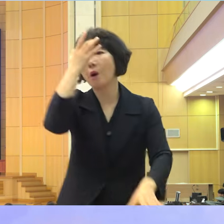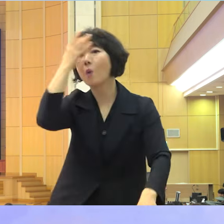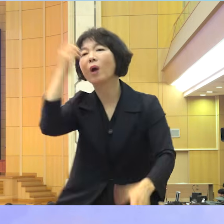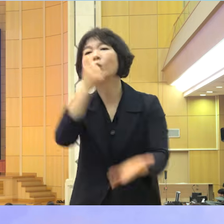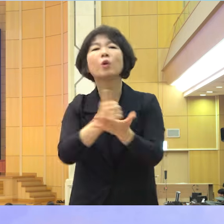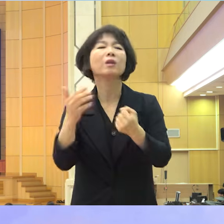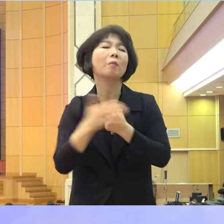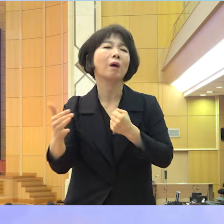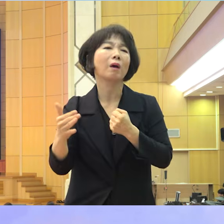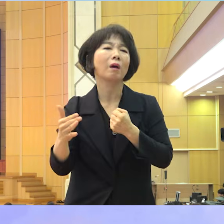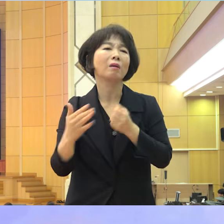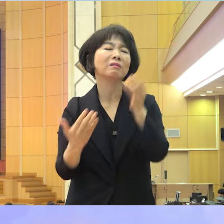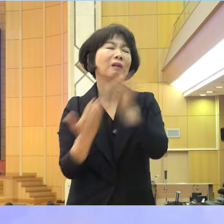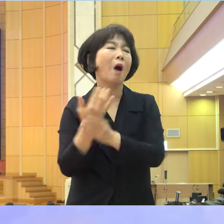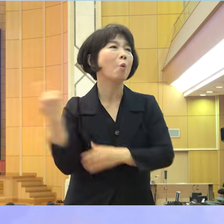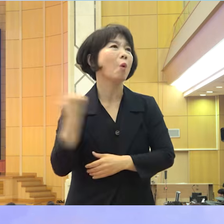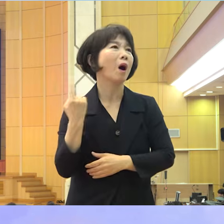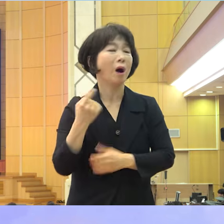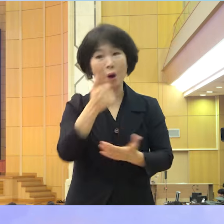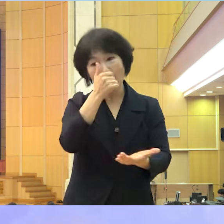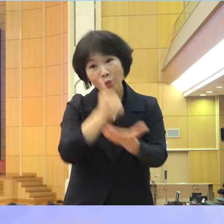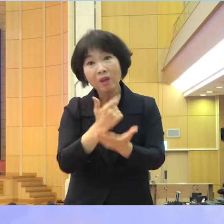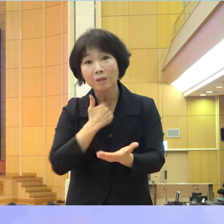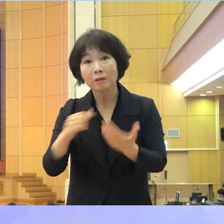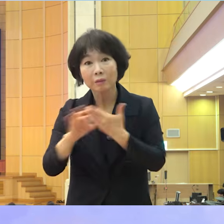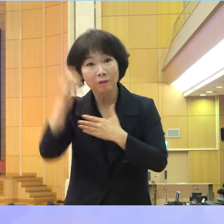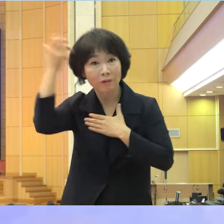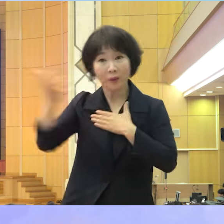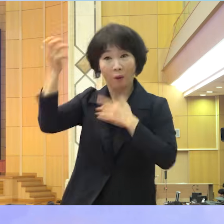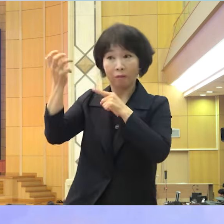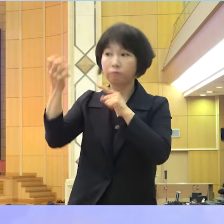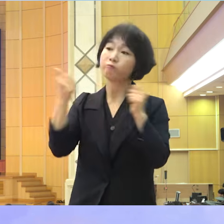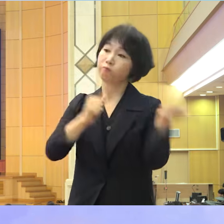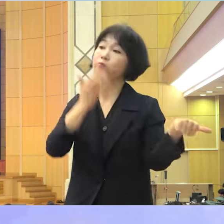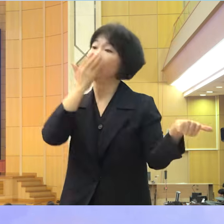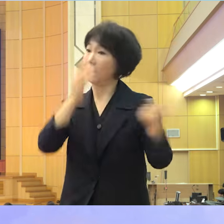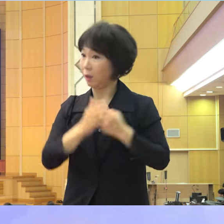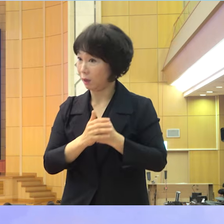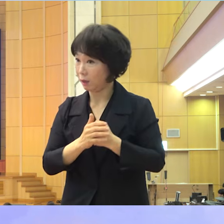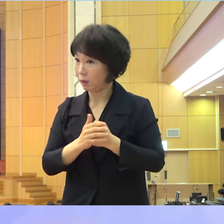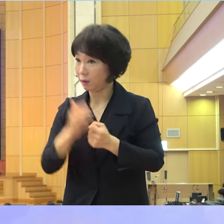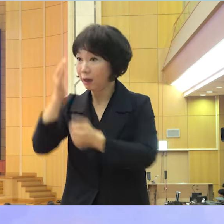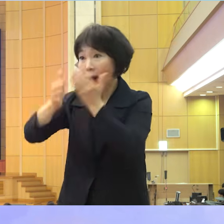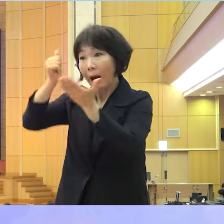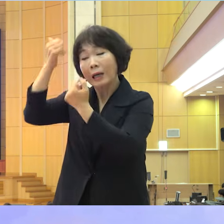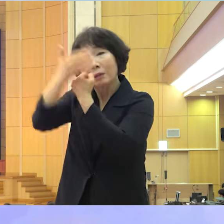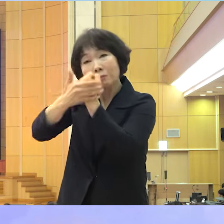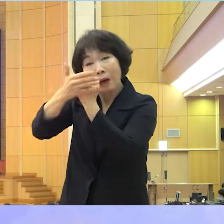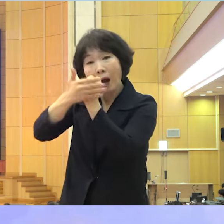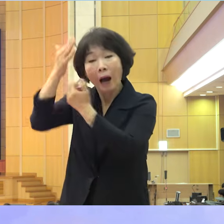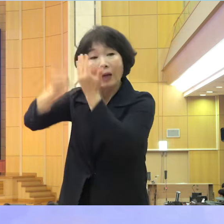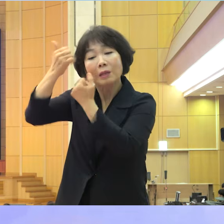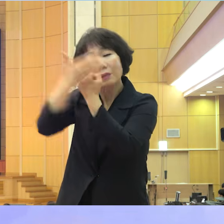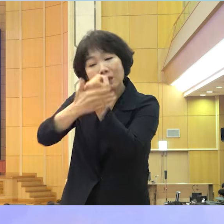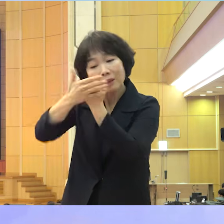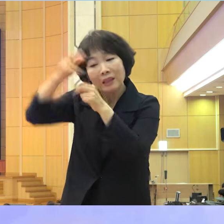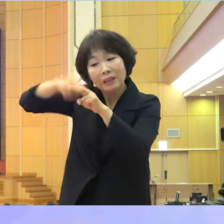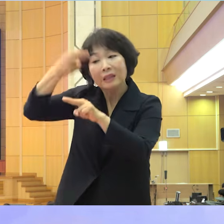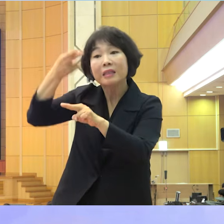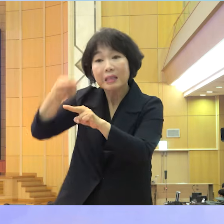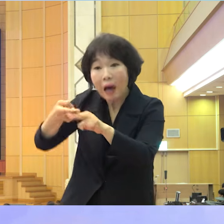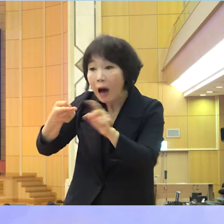그래서 죄의 싹은 사망이 말은 영이 죽는다는 뜻을 말하는 것이고, 하나님의 은사 예수 그리스도